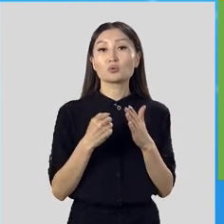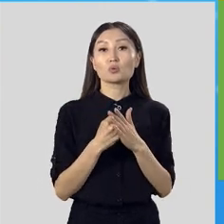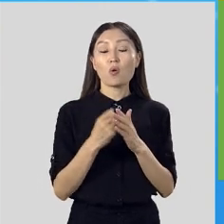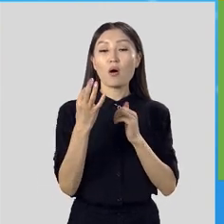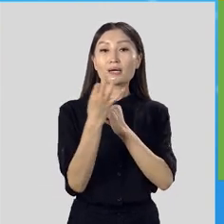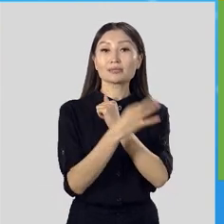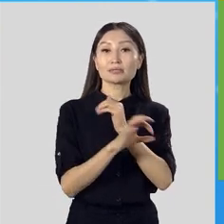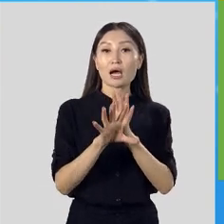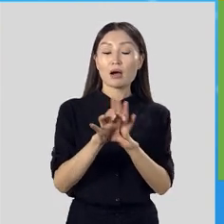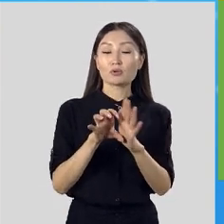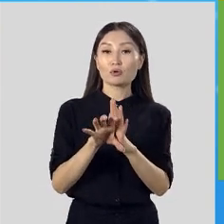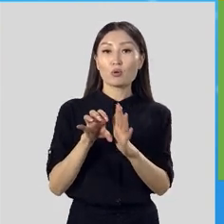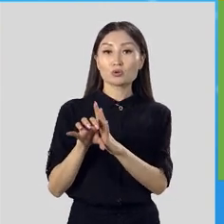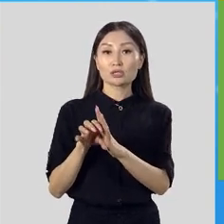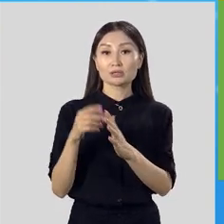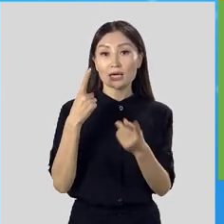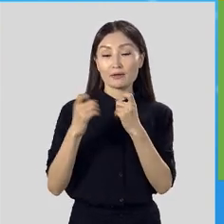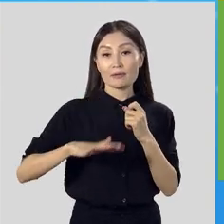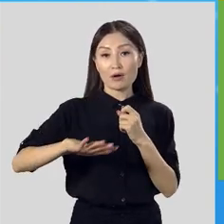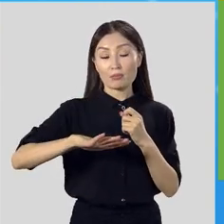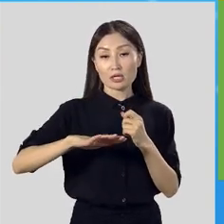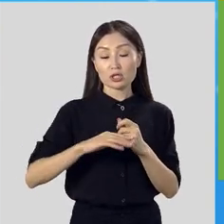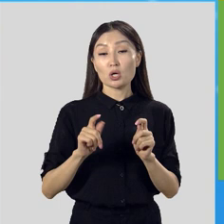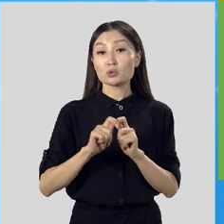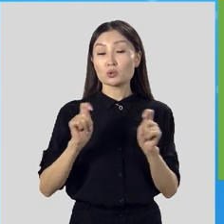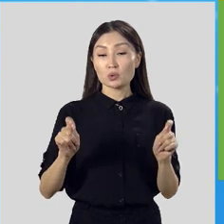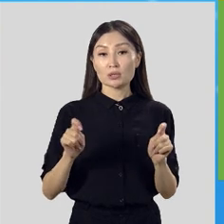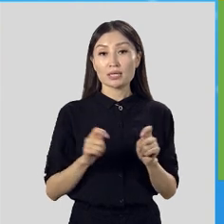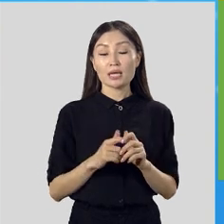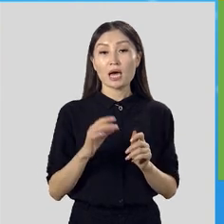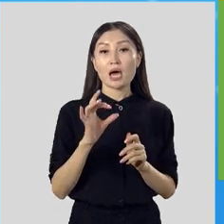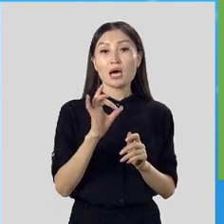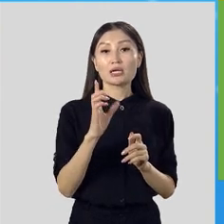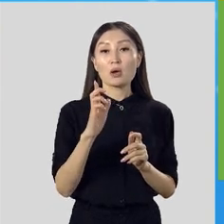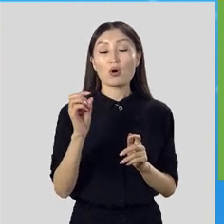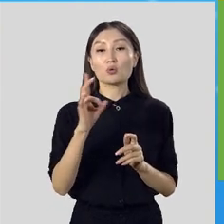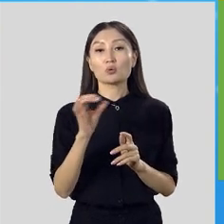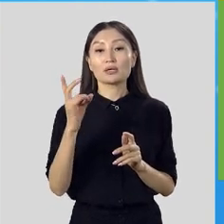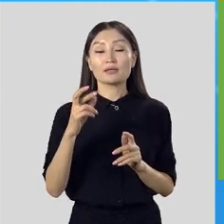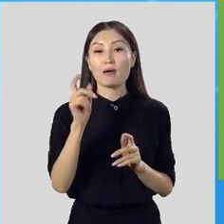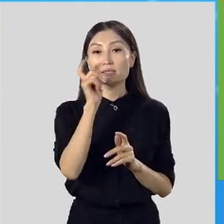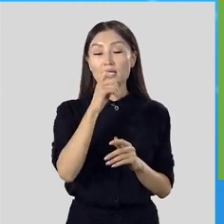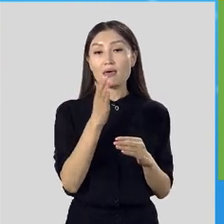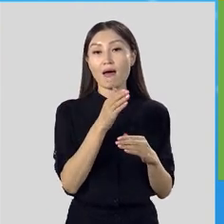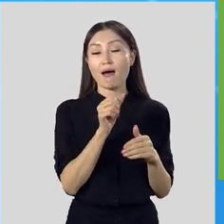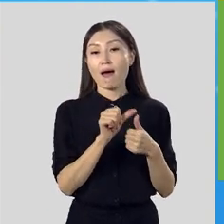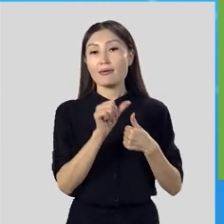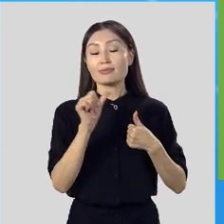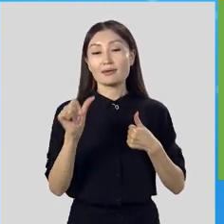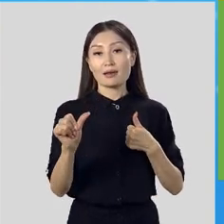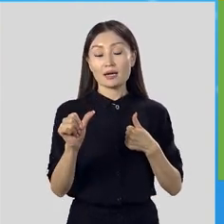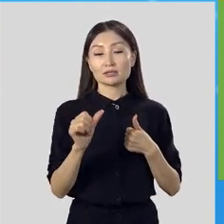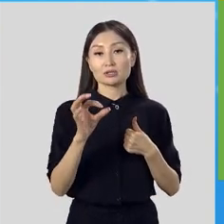конца копируемого участка информации, созданная рибонуклеиновая кислота отделяется